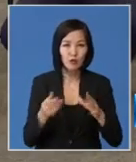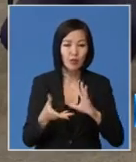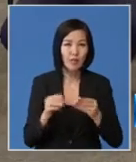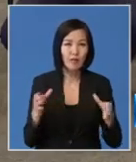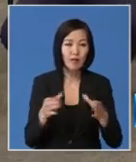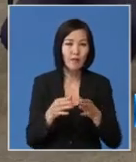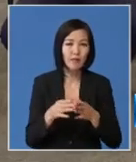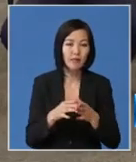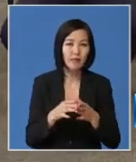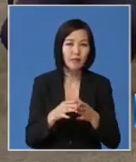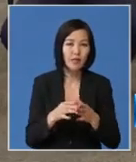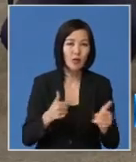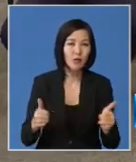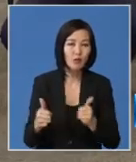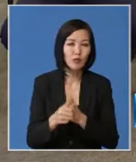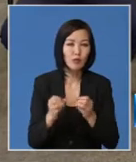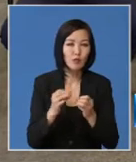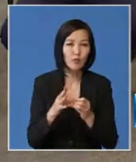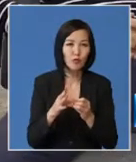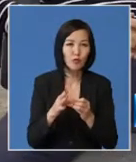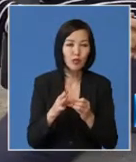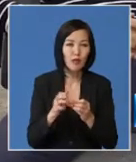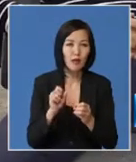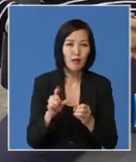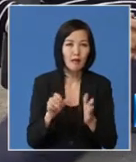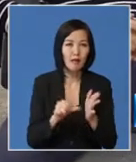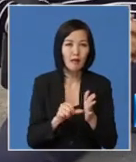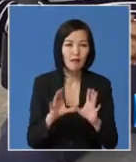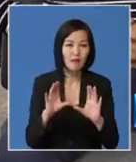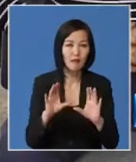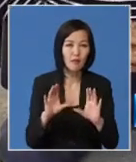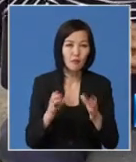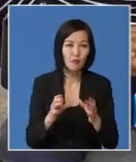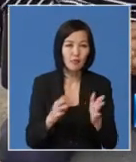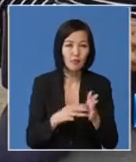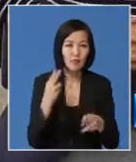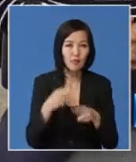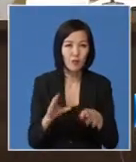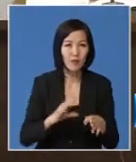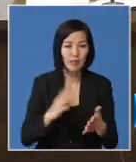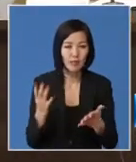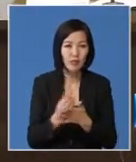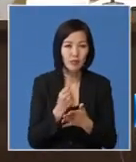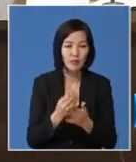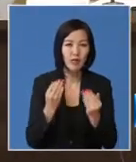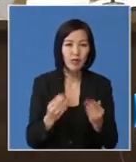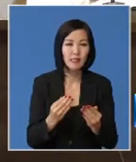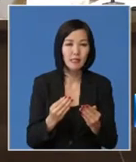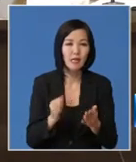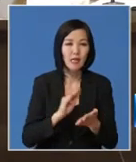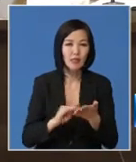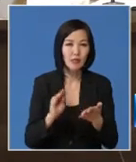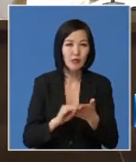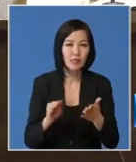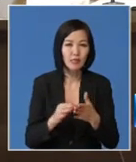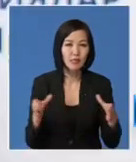жалпы командалық есепте топ жарып, 14 алтын, 6 күміс және 8 қола медаль еншілеп қайтты. Жеңімпаздар бүгін өңірлік коммуникациялар